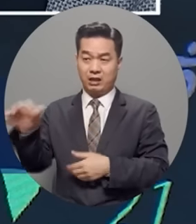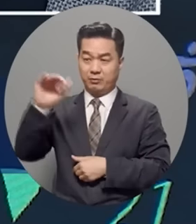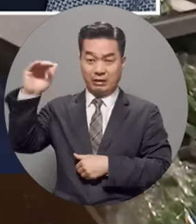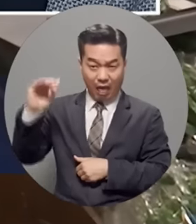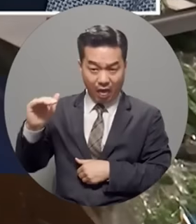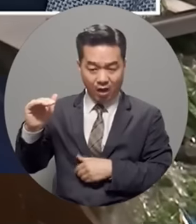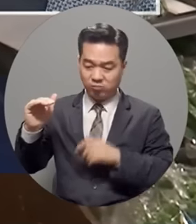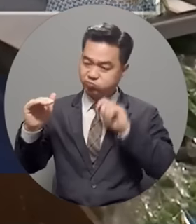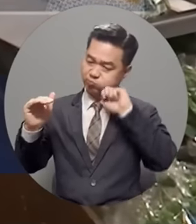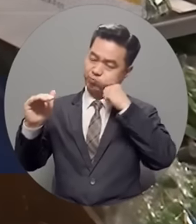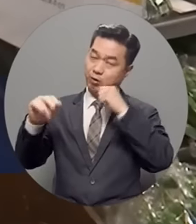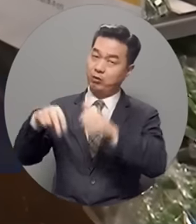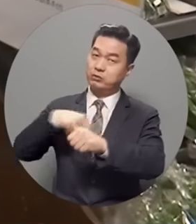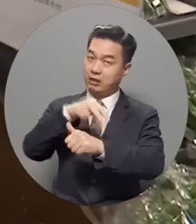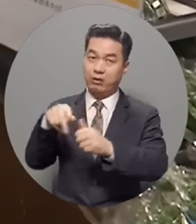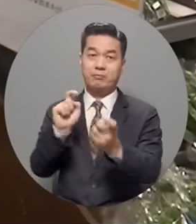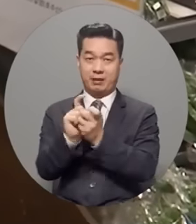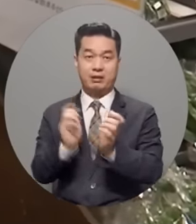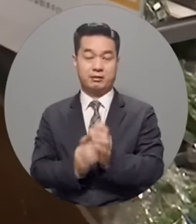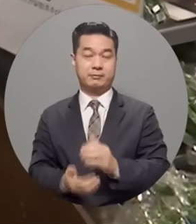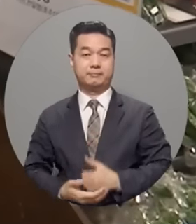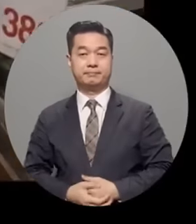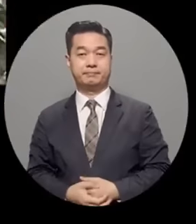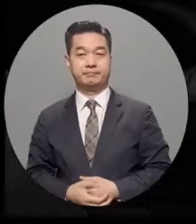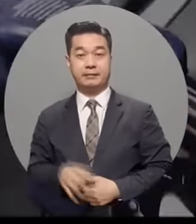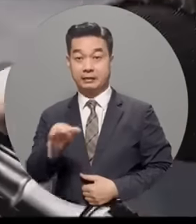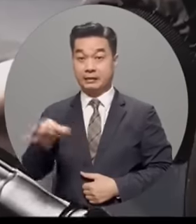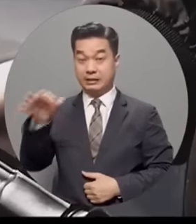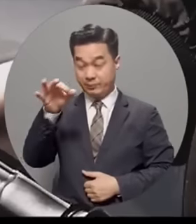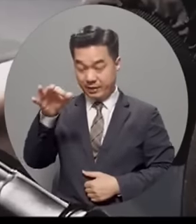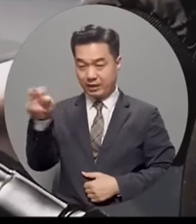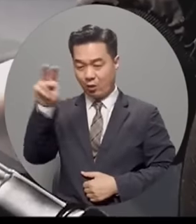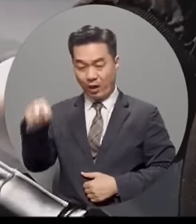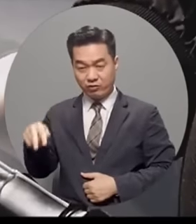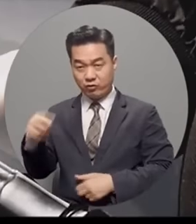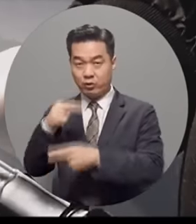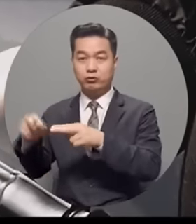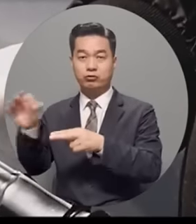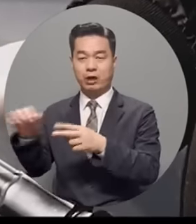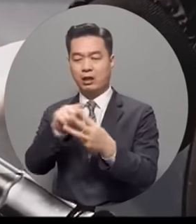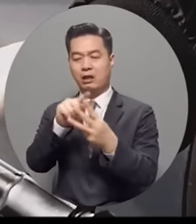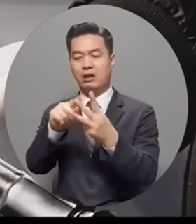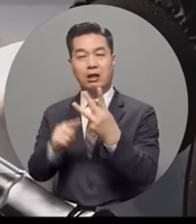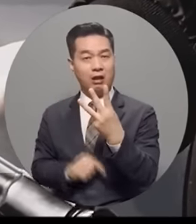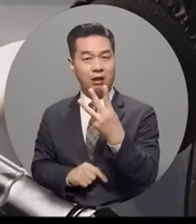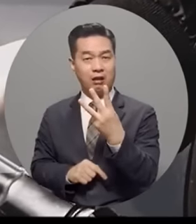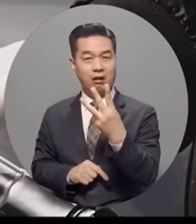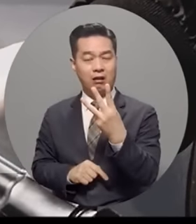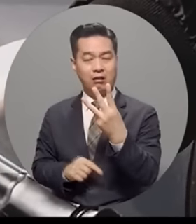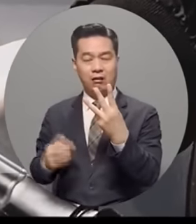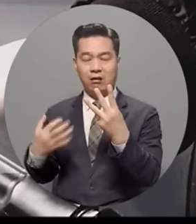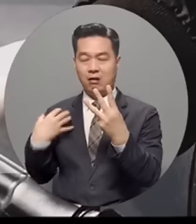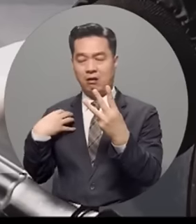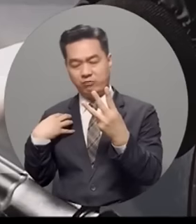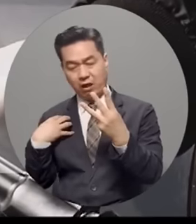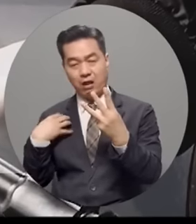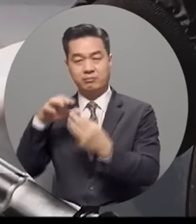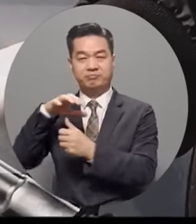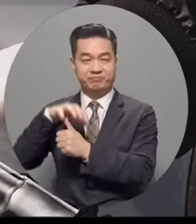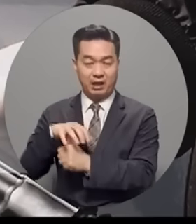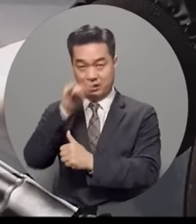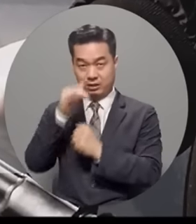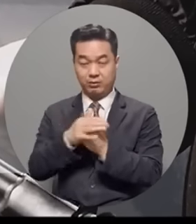어려운 상황으로 전개되고 있는 것으로. 고금리와 고환율, 고유가. 우리 경제가 이른바 삼고에 갇히면서